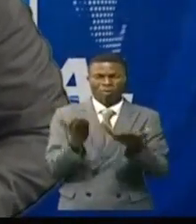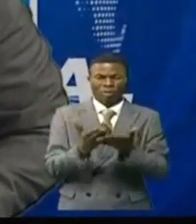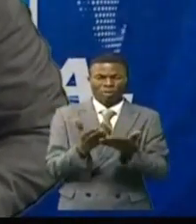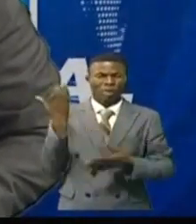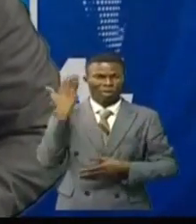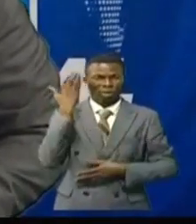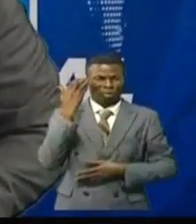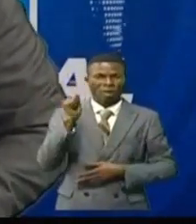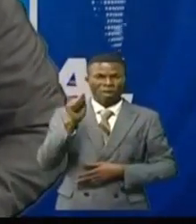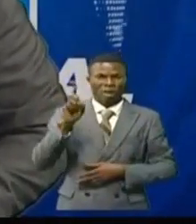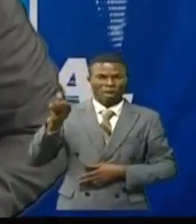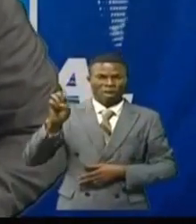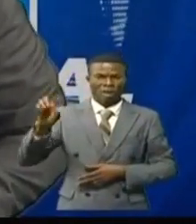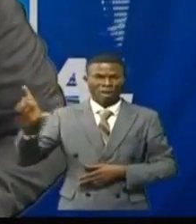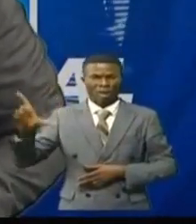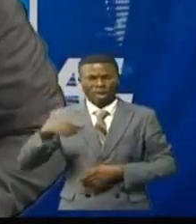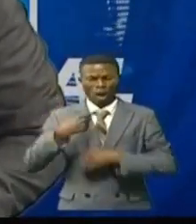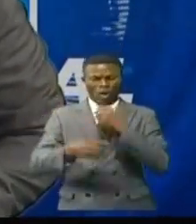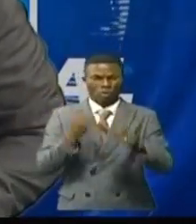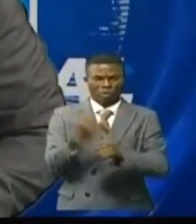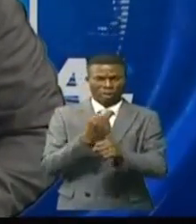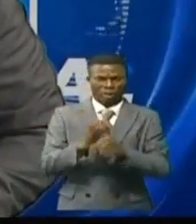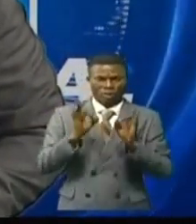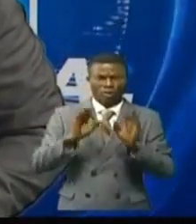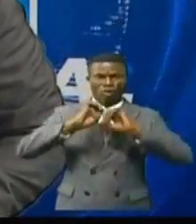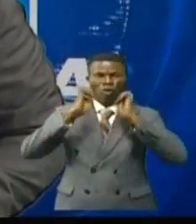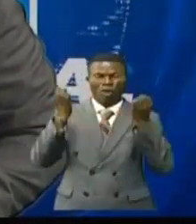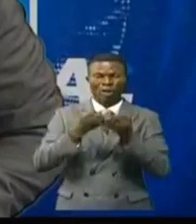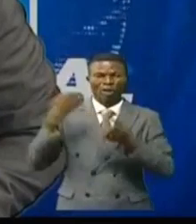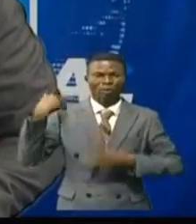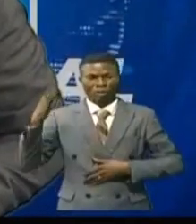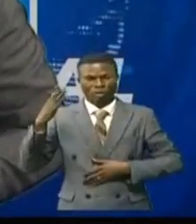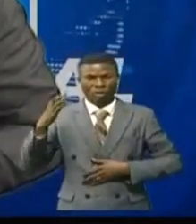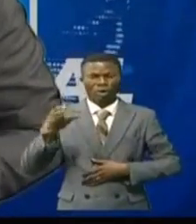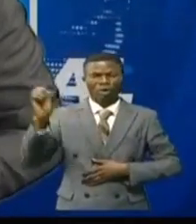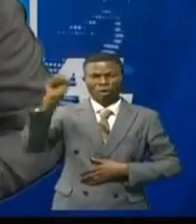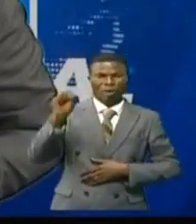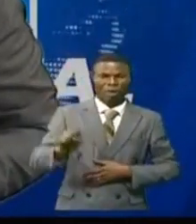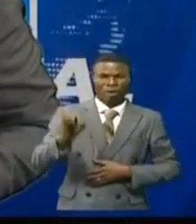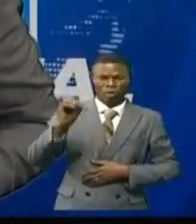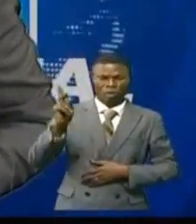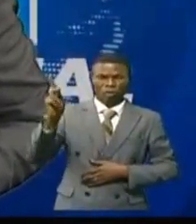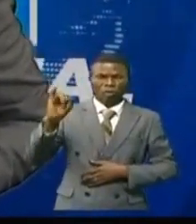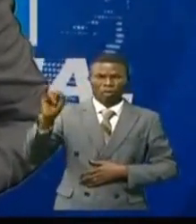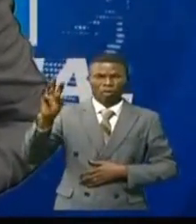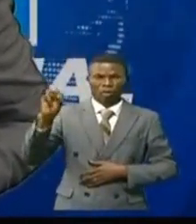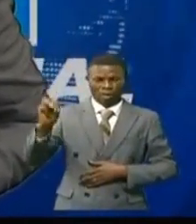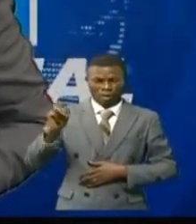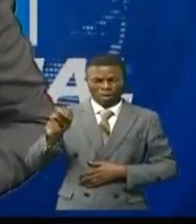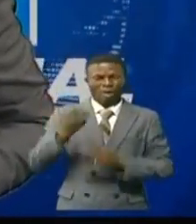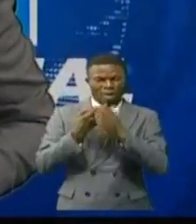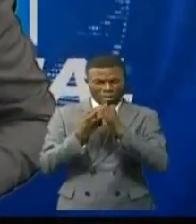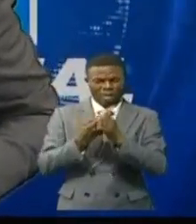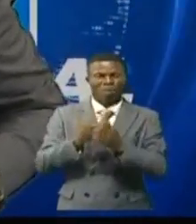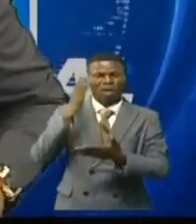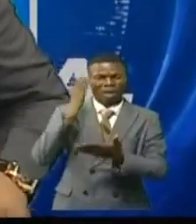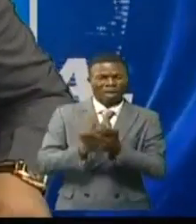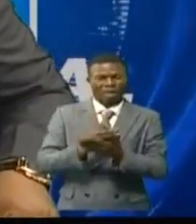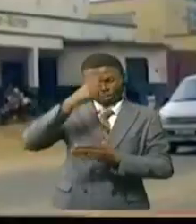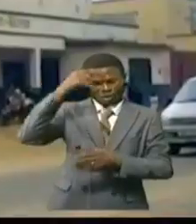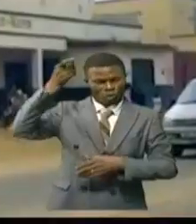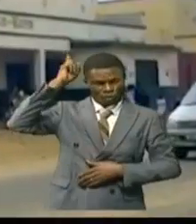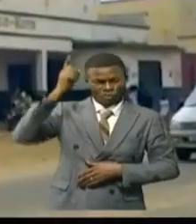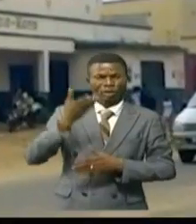veut donner un nouvel élan aux travailleurs de cette entreprise publique. La Sokimo est peut-être en train de sortir de ses soucis. Angèle Mabiel-Alando.